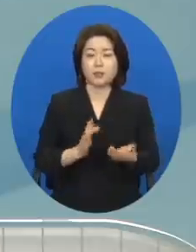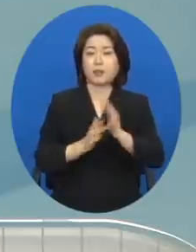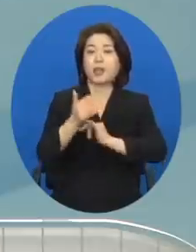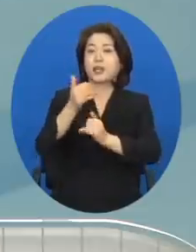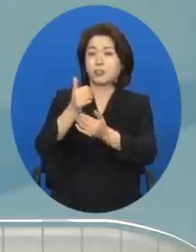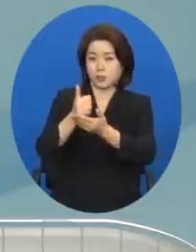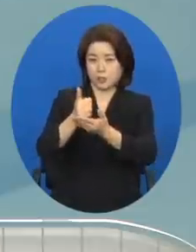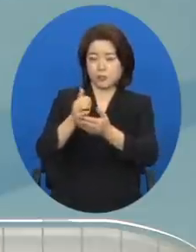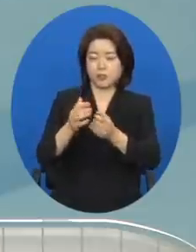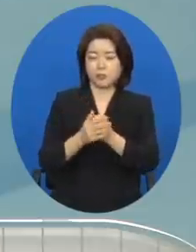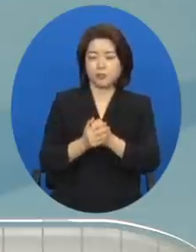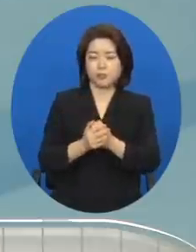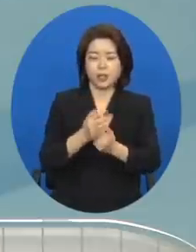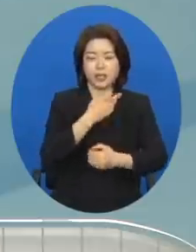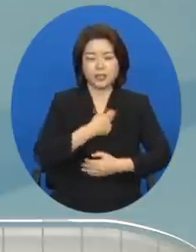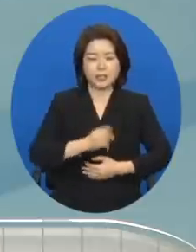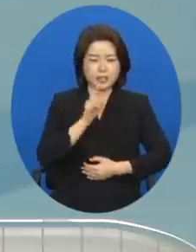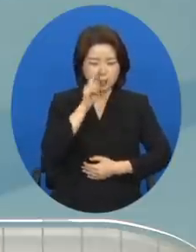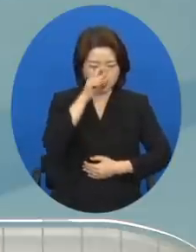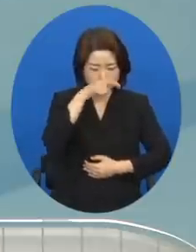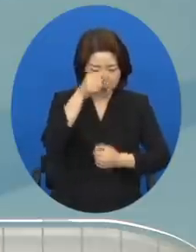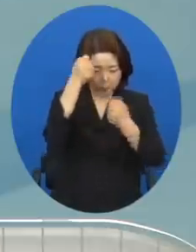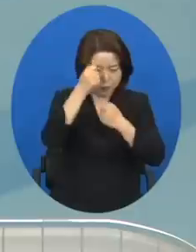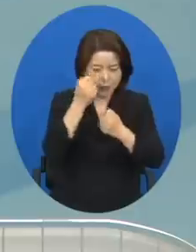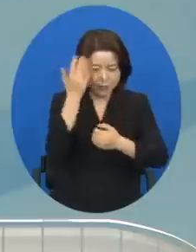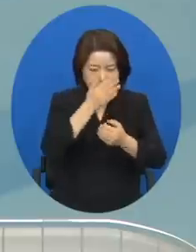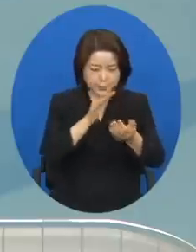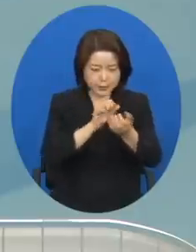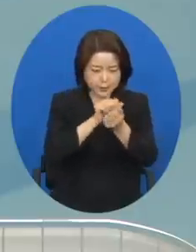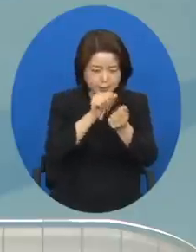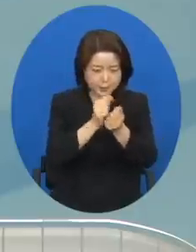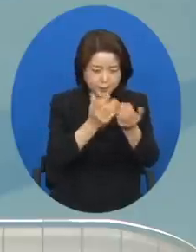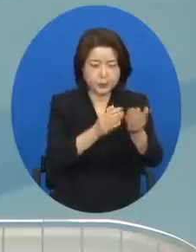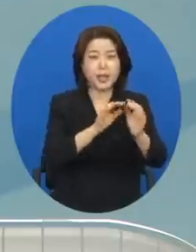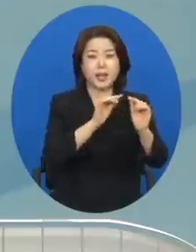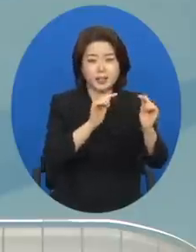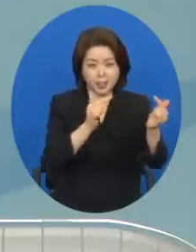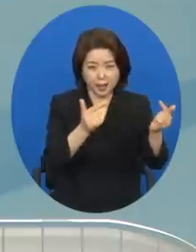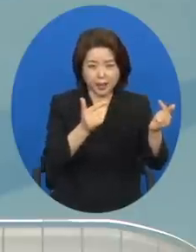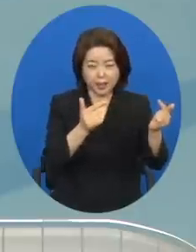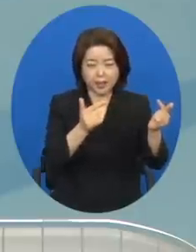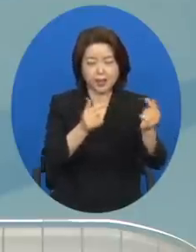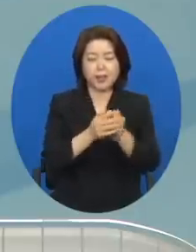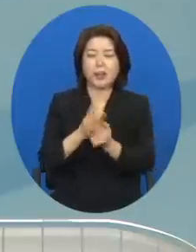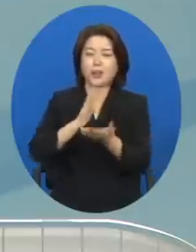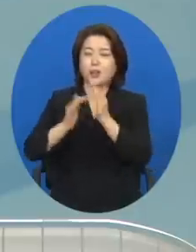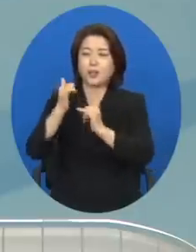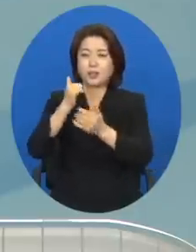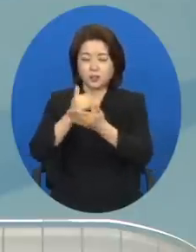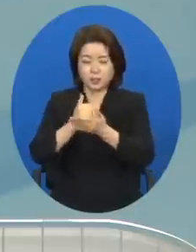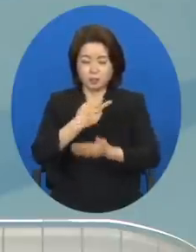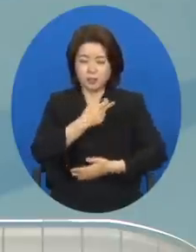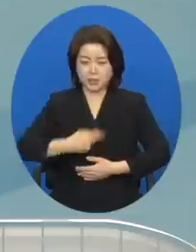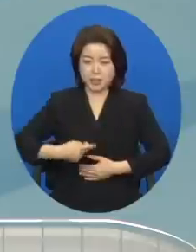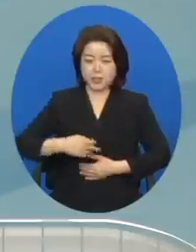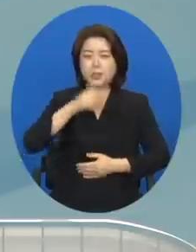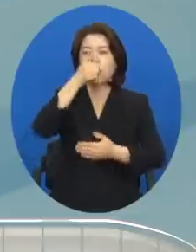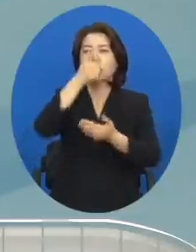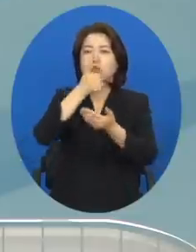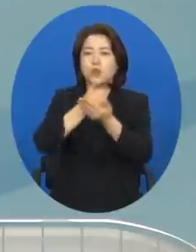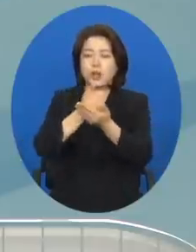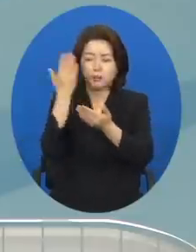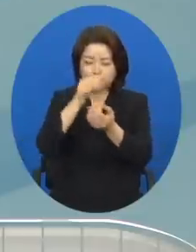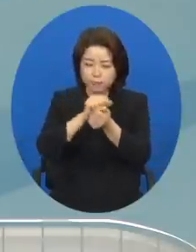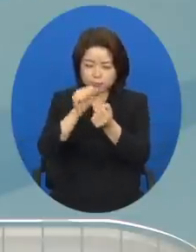예수님은 제자들의 더러운 발을 씻으신 게 아니고요. 예수님은 제자들의 죄를 씻으신 거예요. 무슨